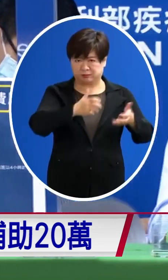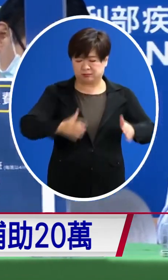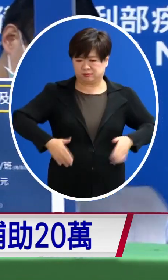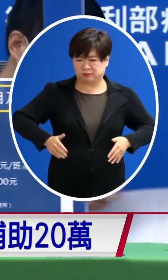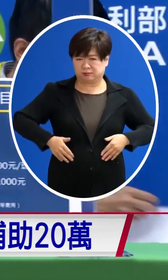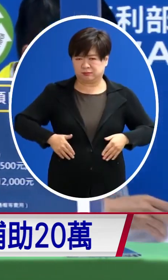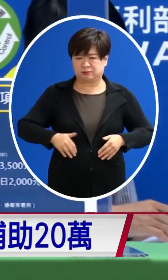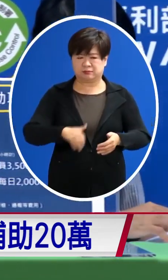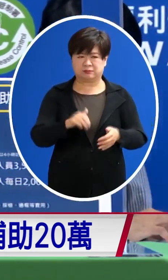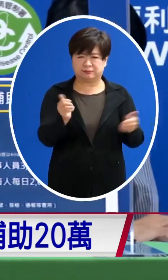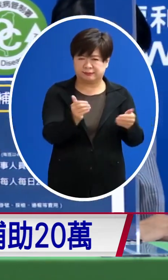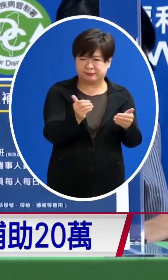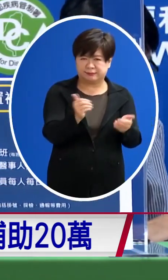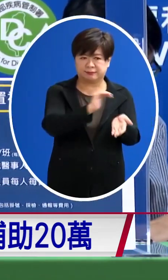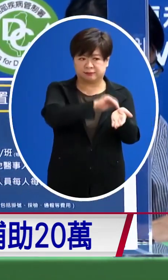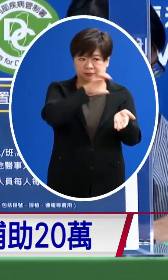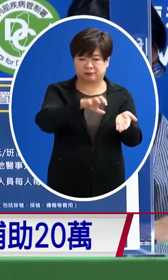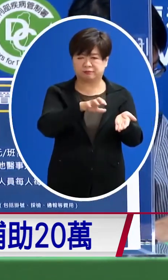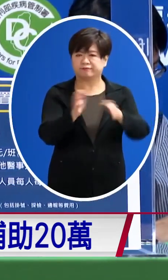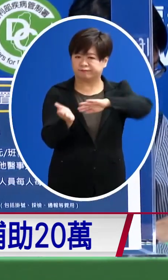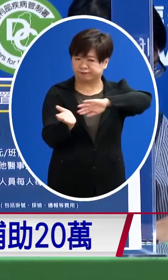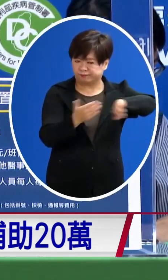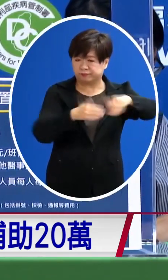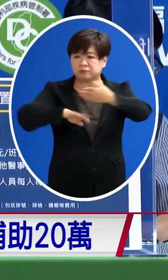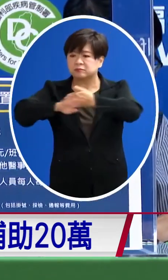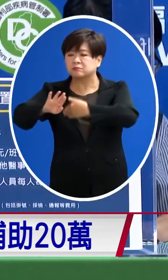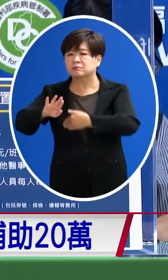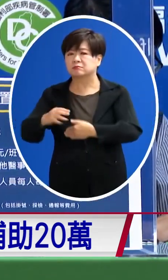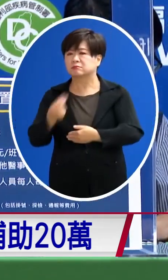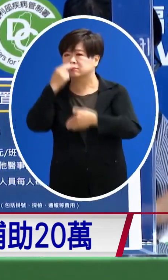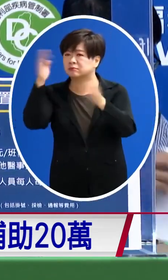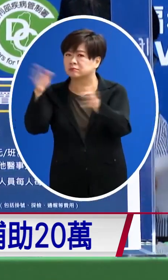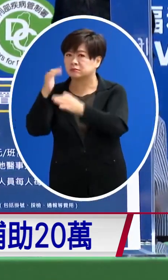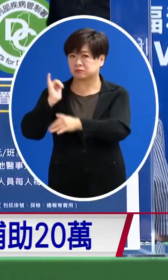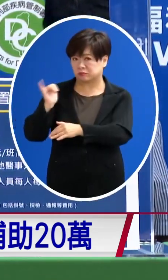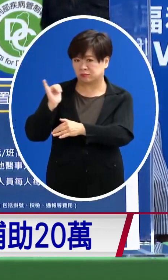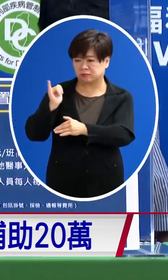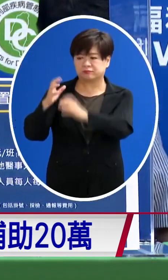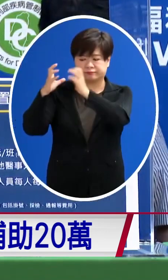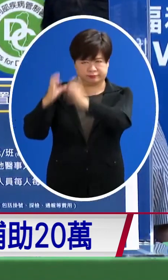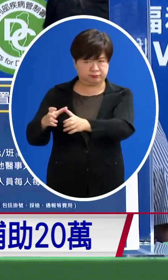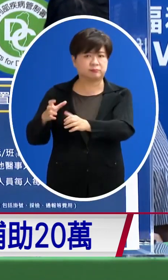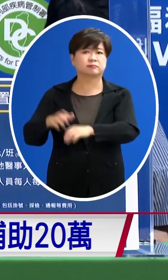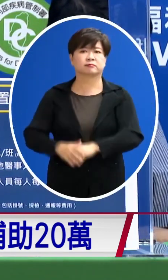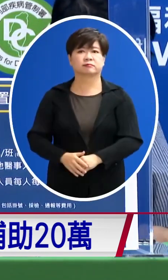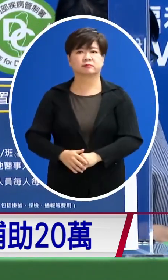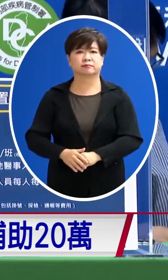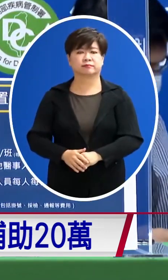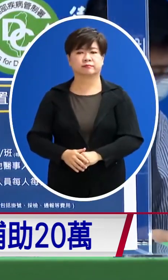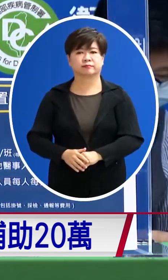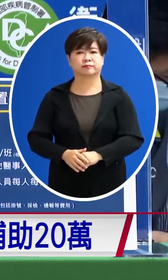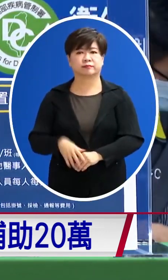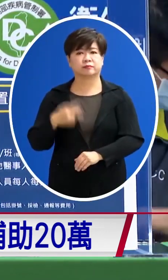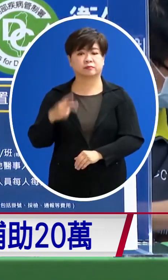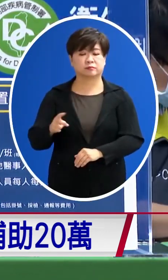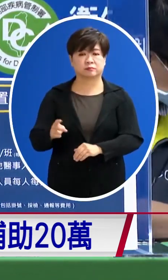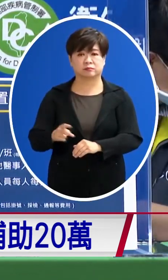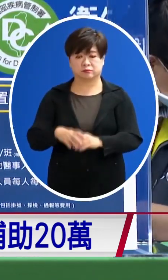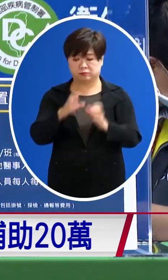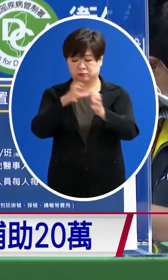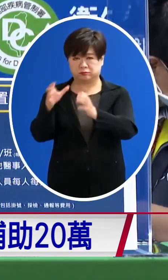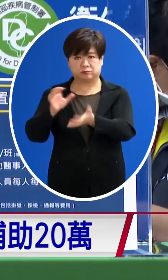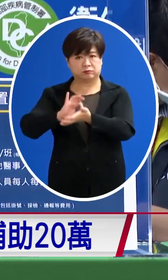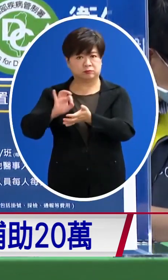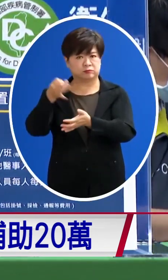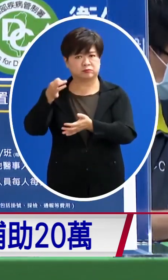急救责任医院以外，通风良好的地区来设立。那我们在设备的费用哈，我们一站会补